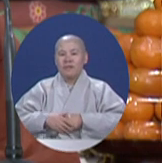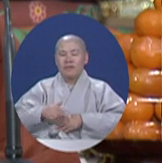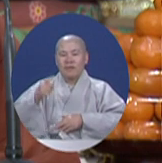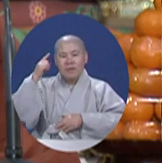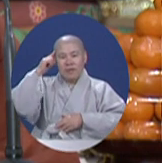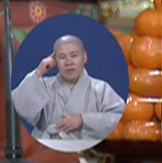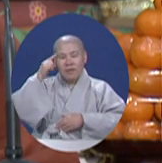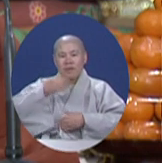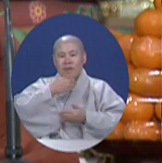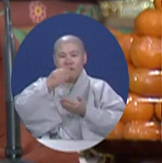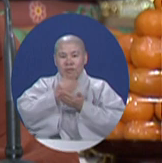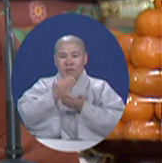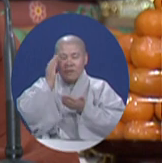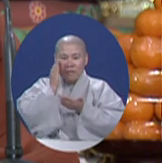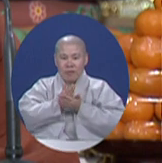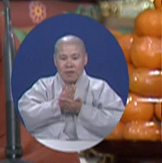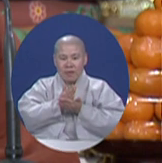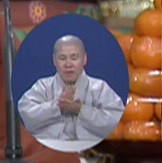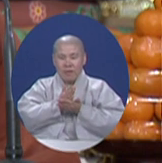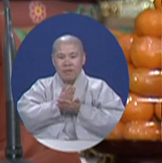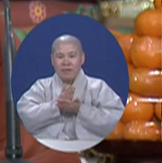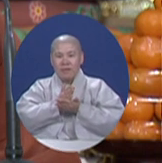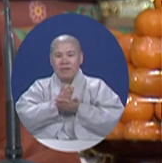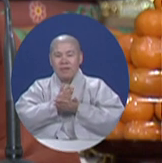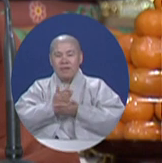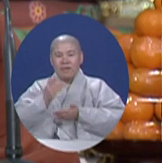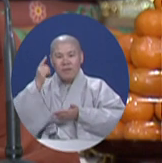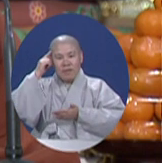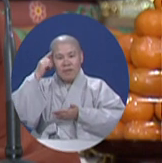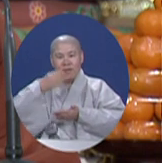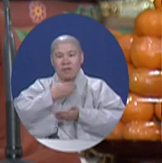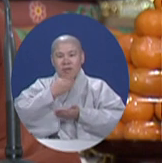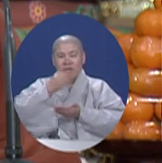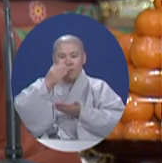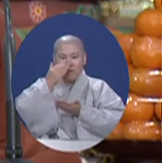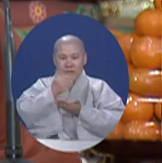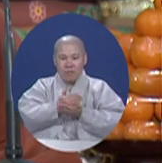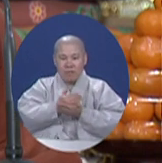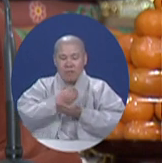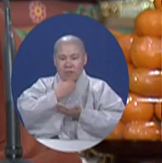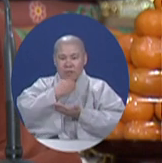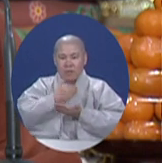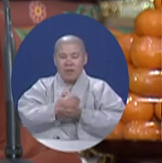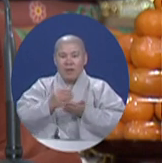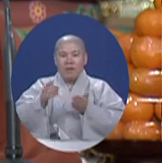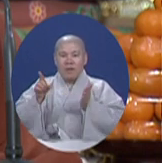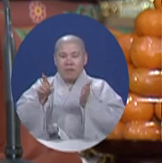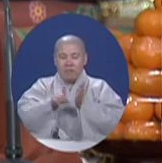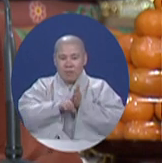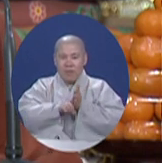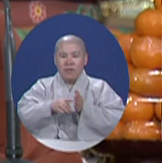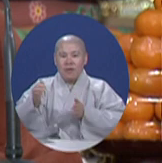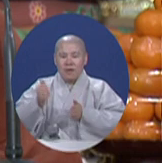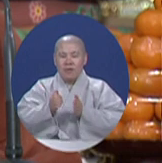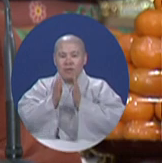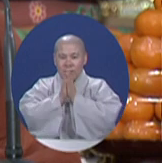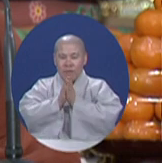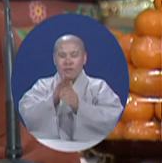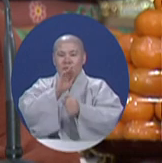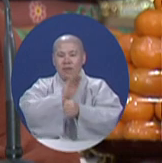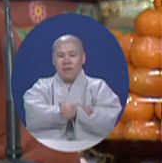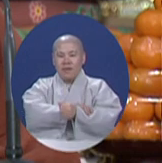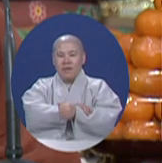견해에 절대 속지 마시고요. 견해에 속지 마시고 그 신심으로 기도 잘